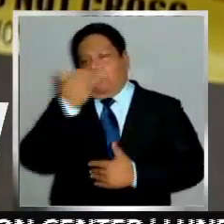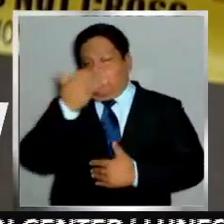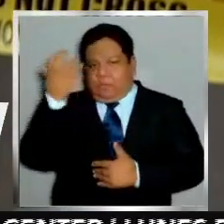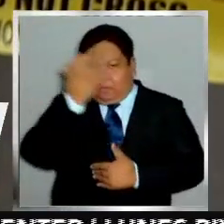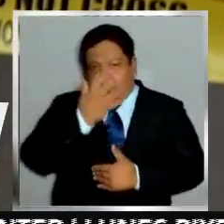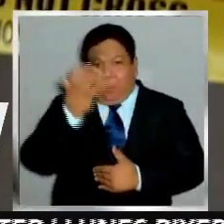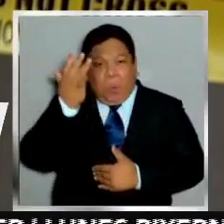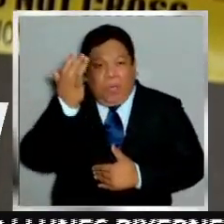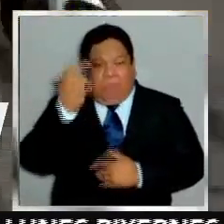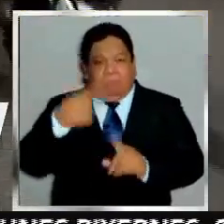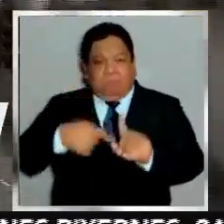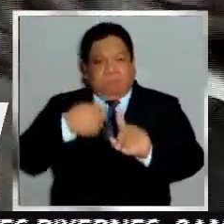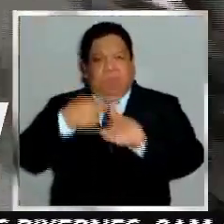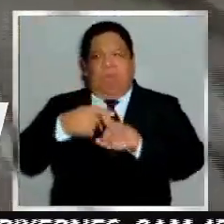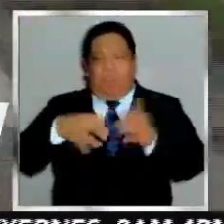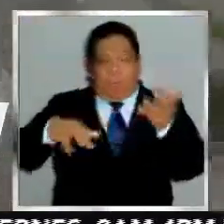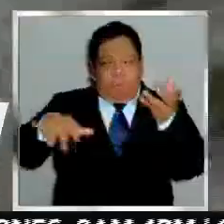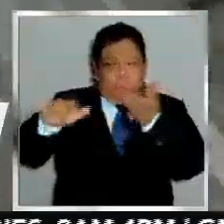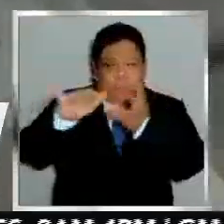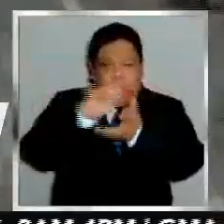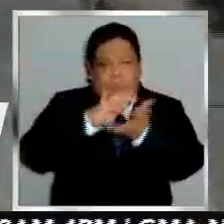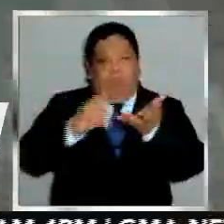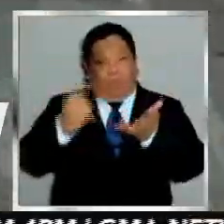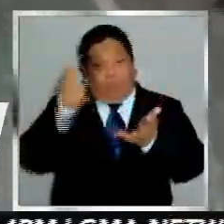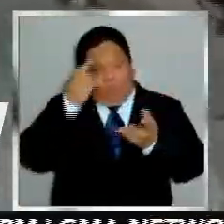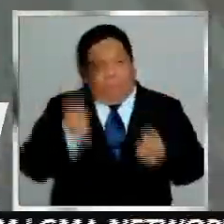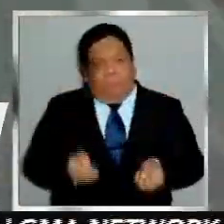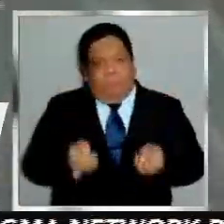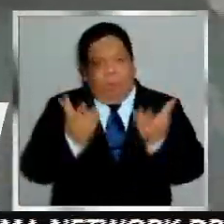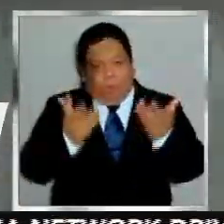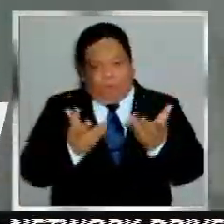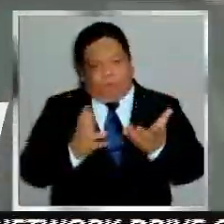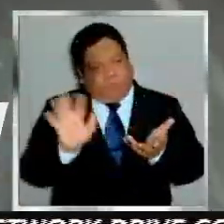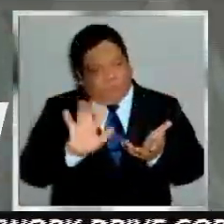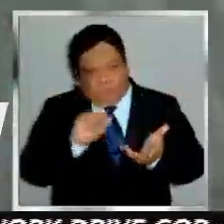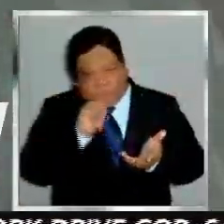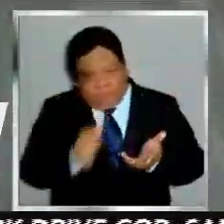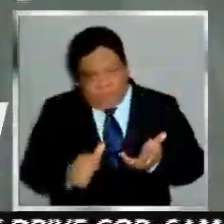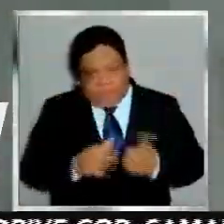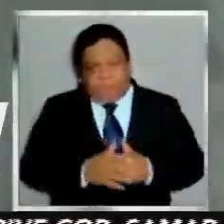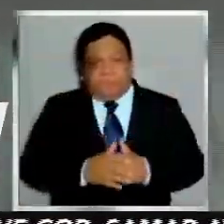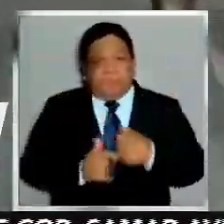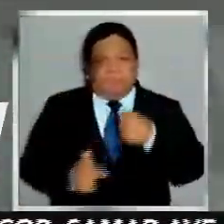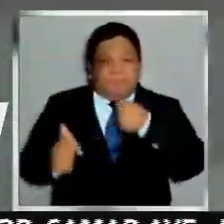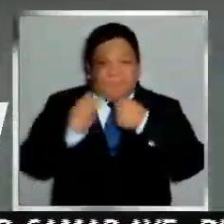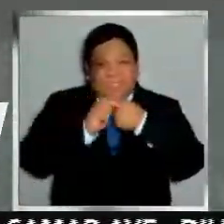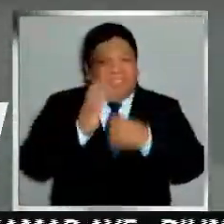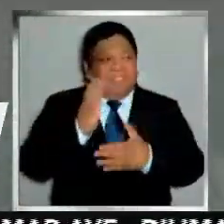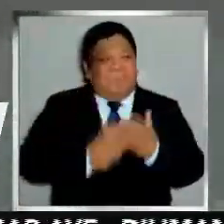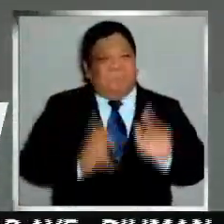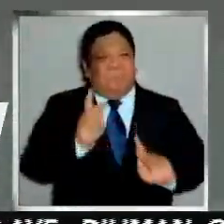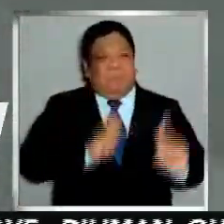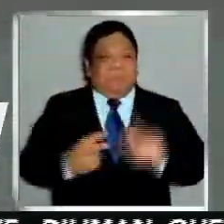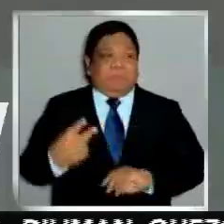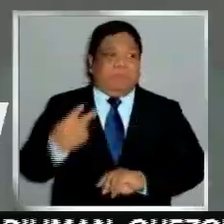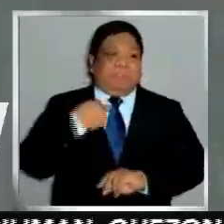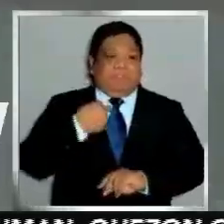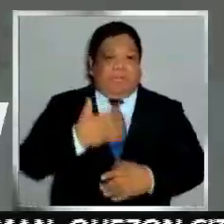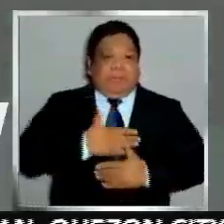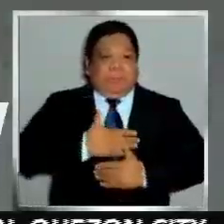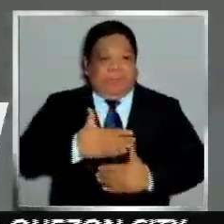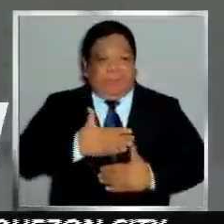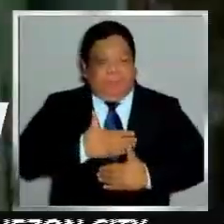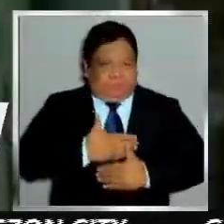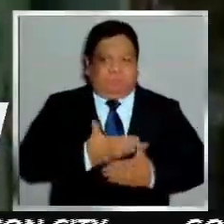ang area. Dinala rin sa pagamutan ang mga residenteng nahirapang huminga. 10 individual ang inoobserbahan ngayon